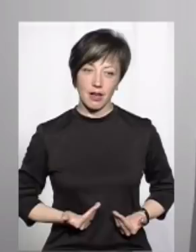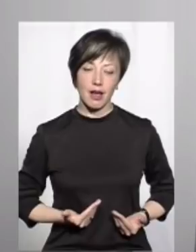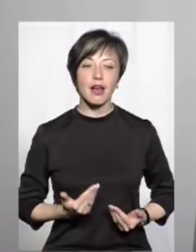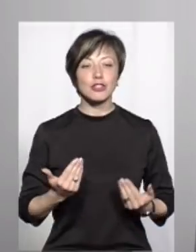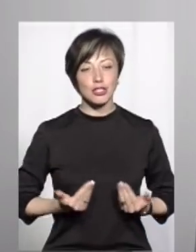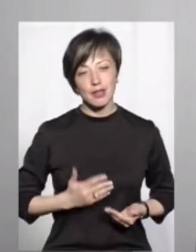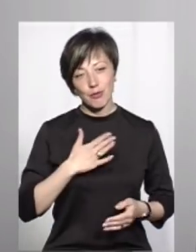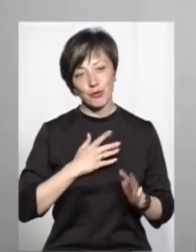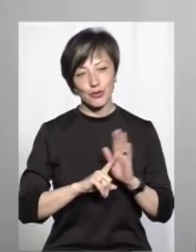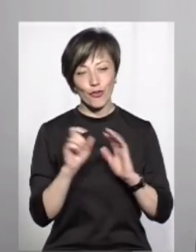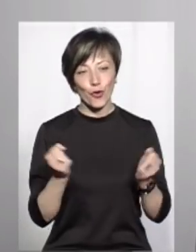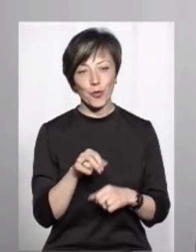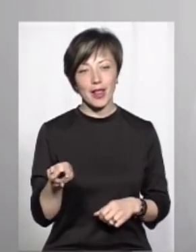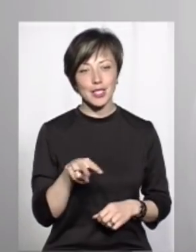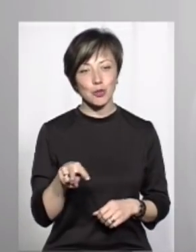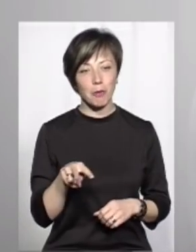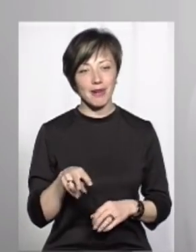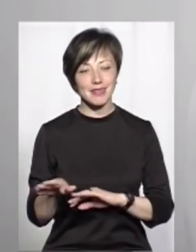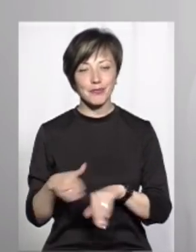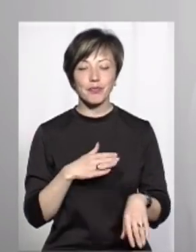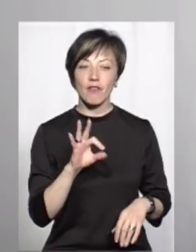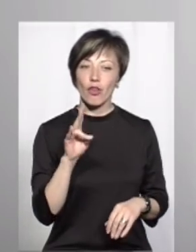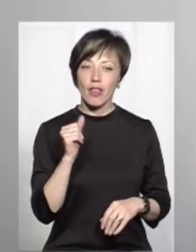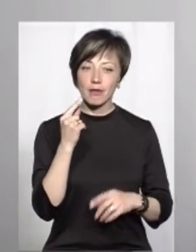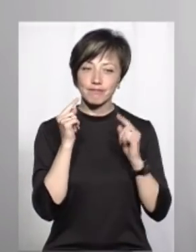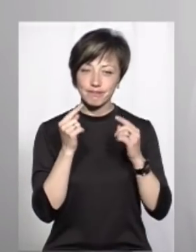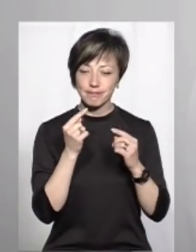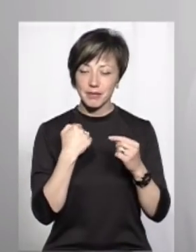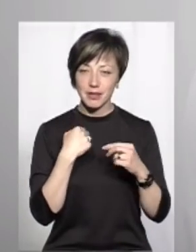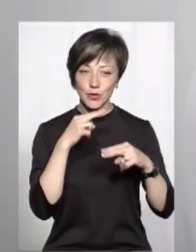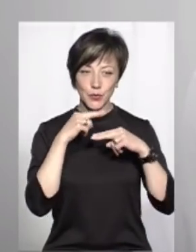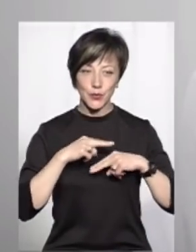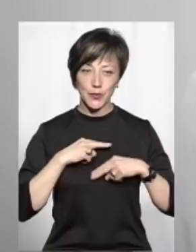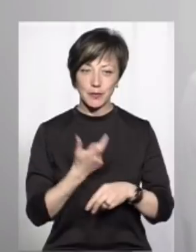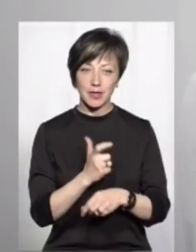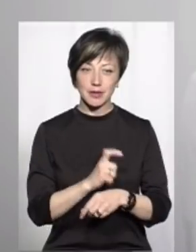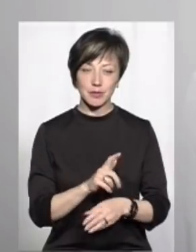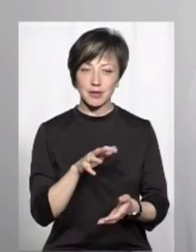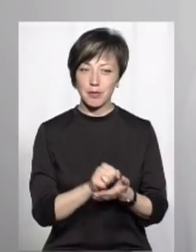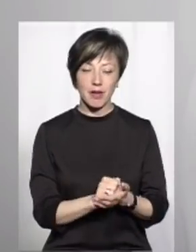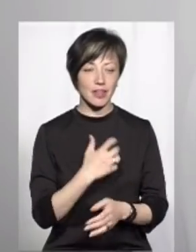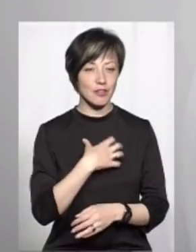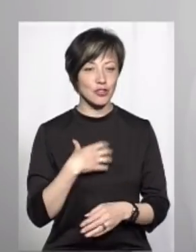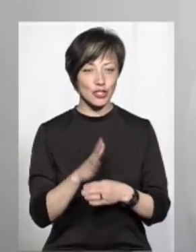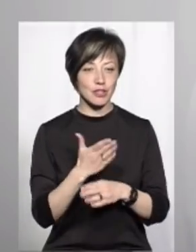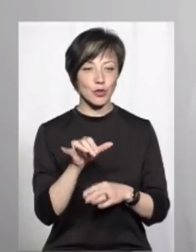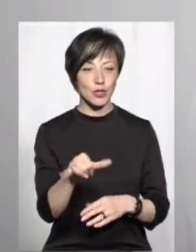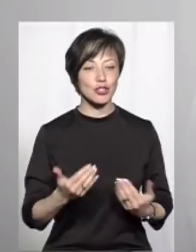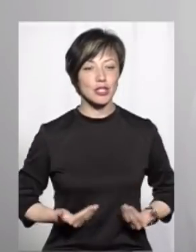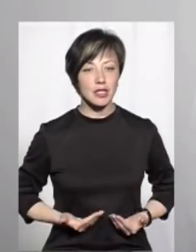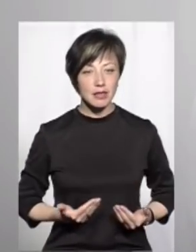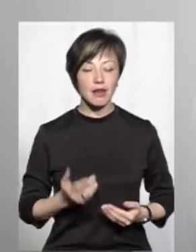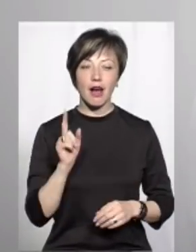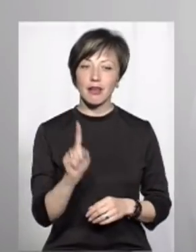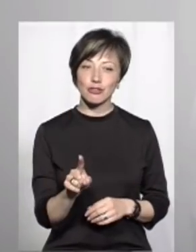а починалось воно в холодному листопаді. Вона завжди приділяла мені максимум часу, і я займав, напевно, найважливішу частину в її житті,